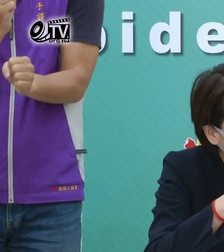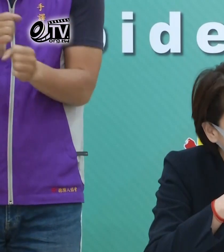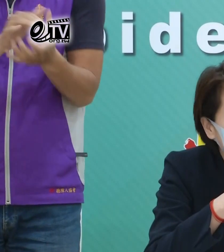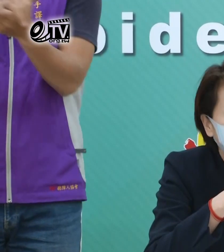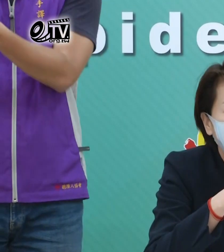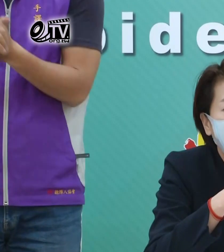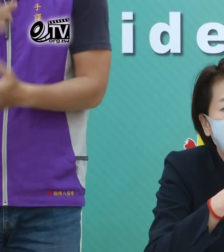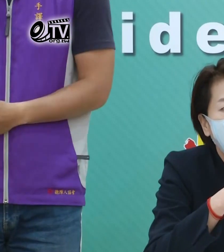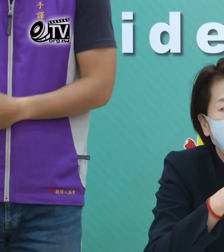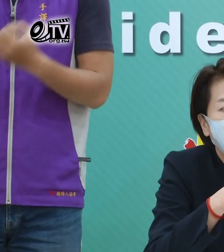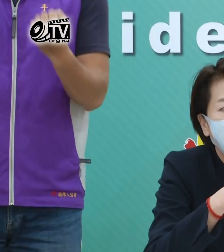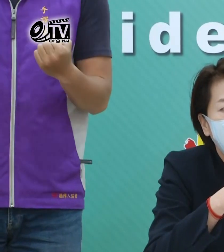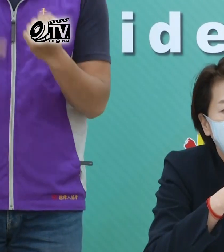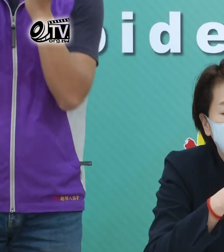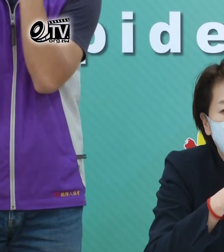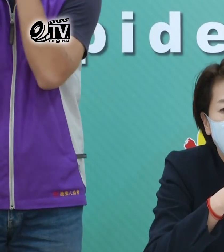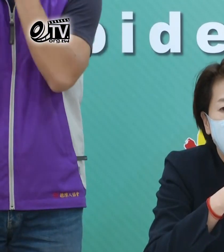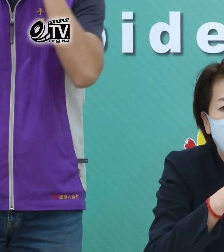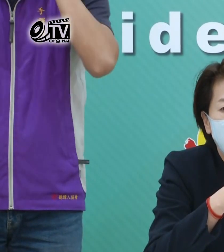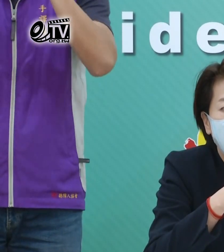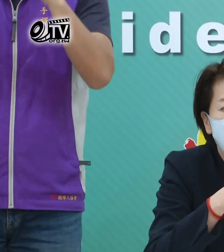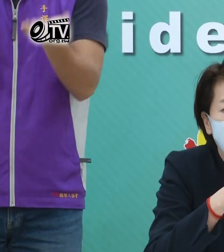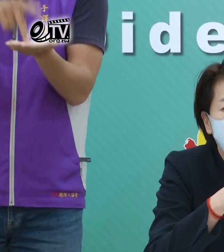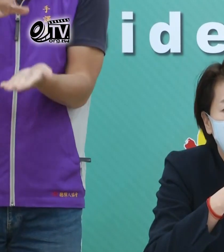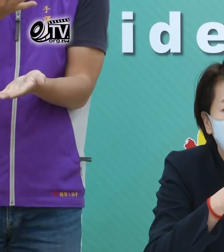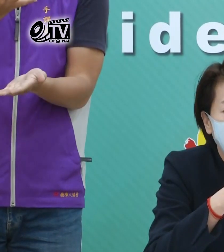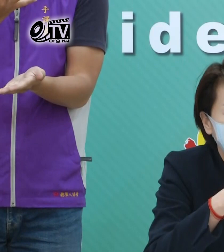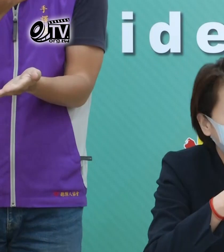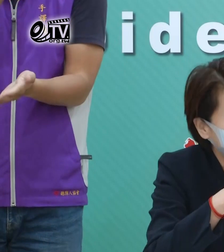他在台北市的租金他也可以